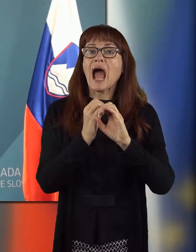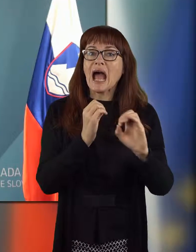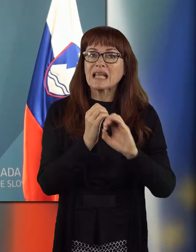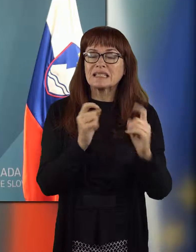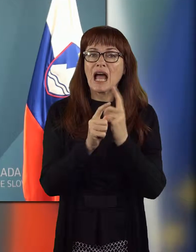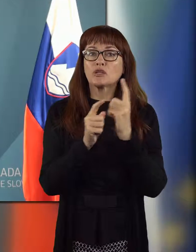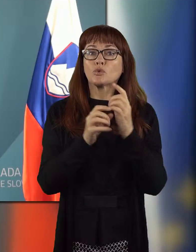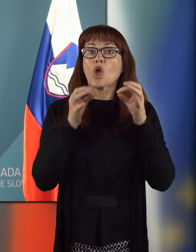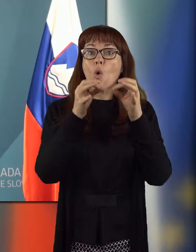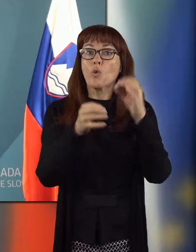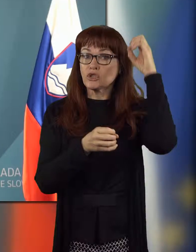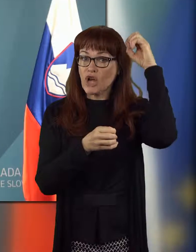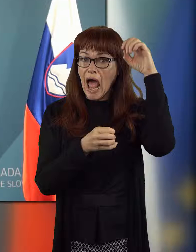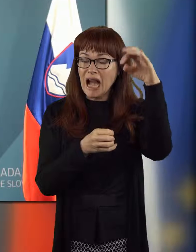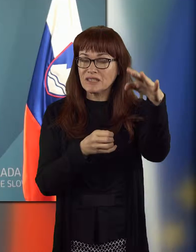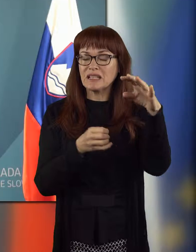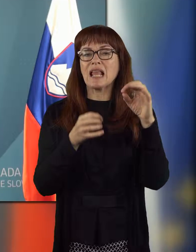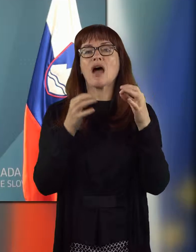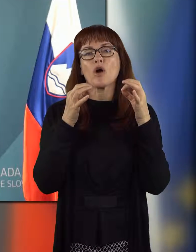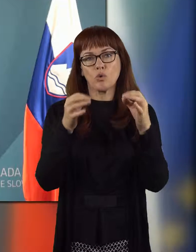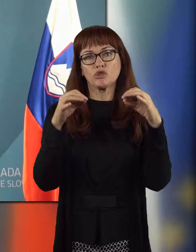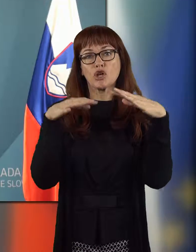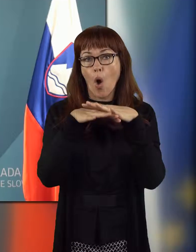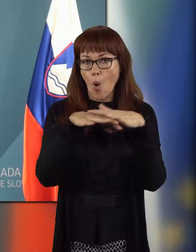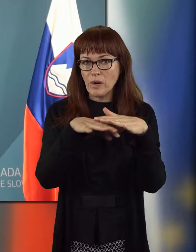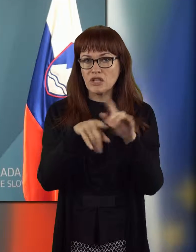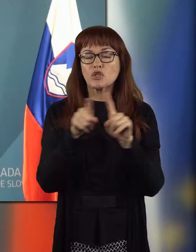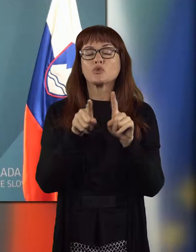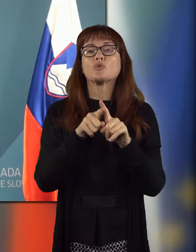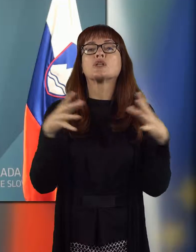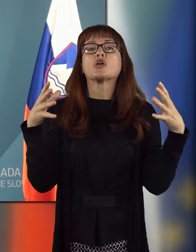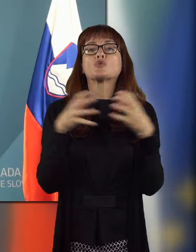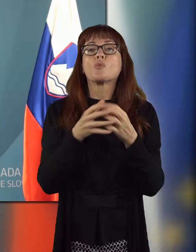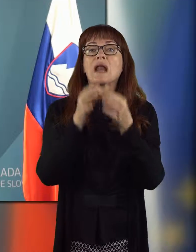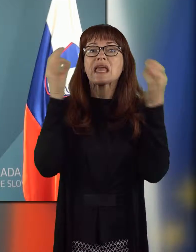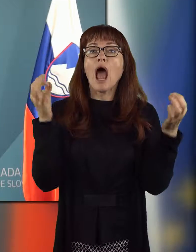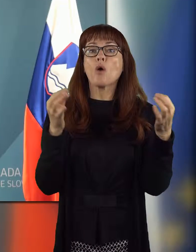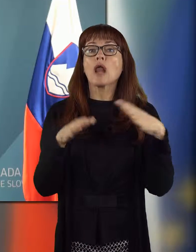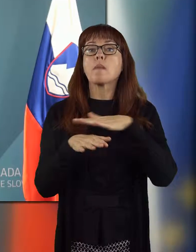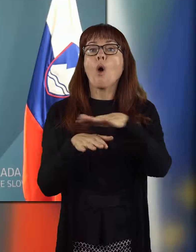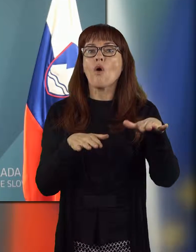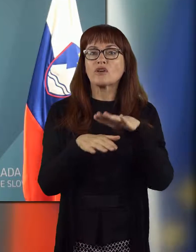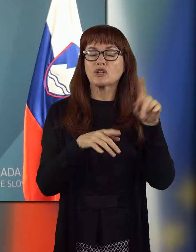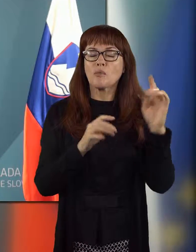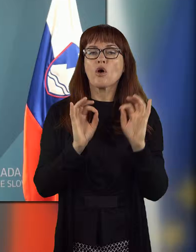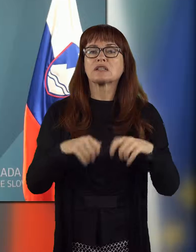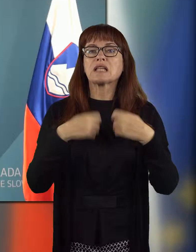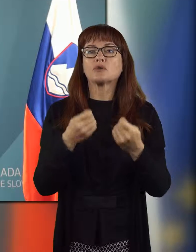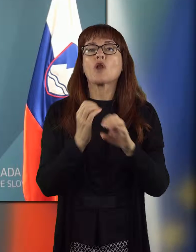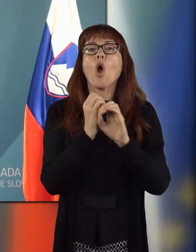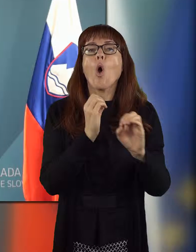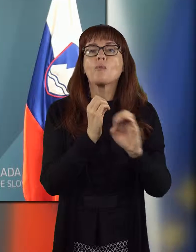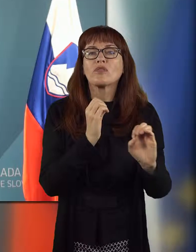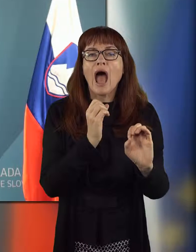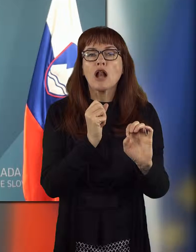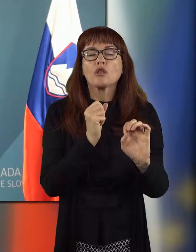kanalizaciji, tudi ulični razsvetljavi oziroma omrežju, pa tudi skupne javne površine. Te bodo zagotovile komunalno opremo